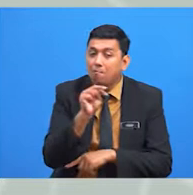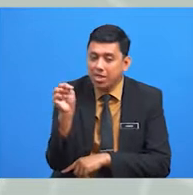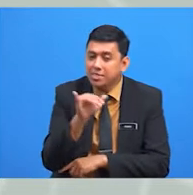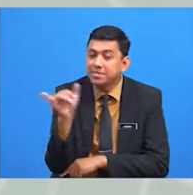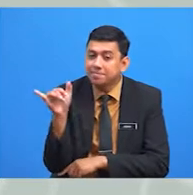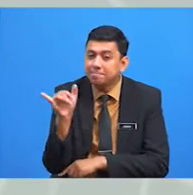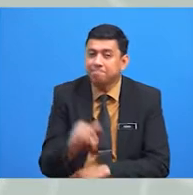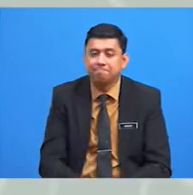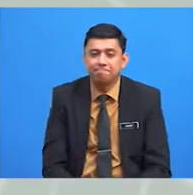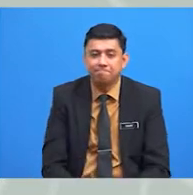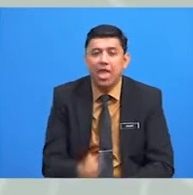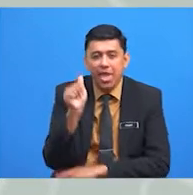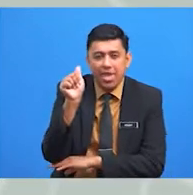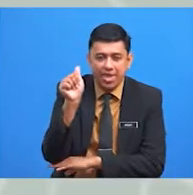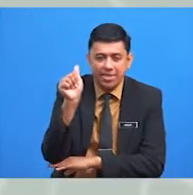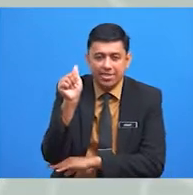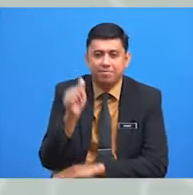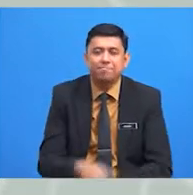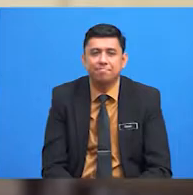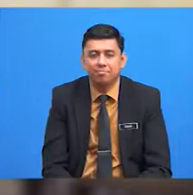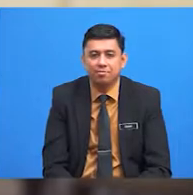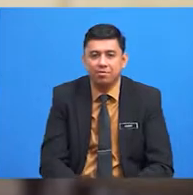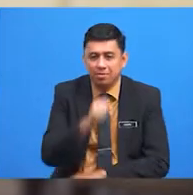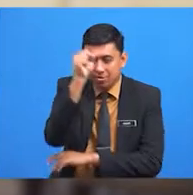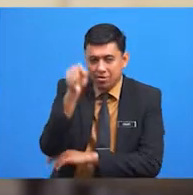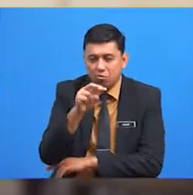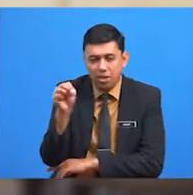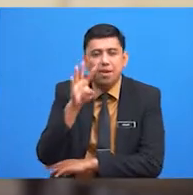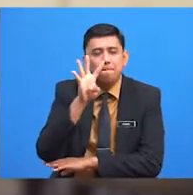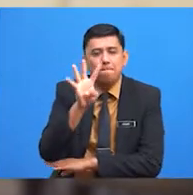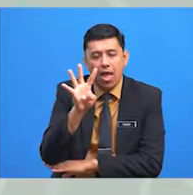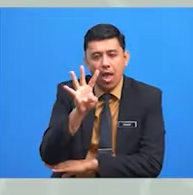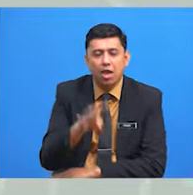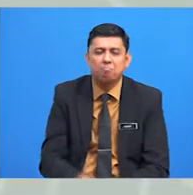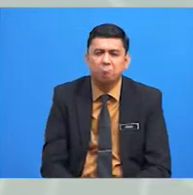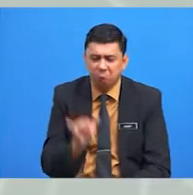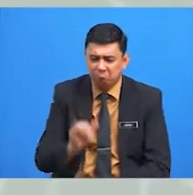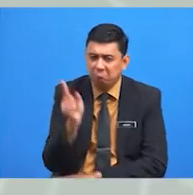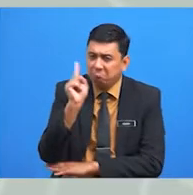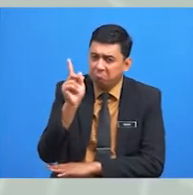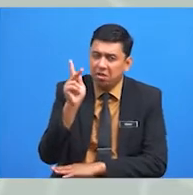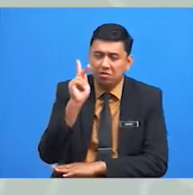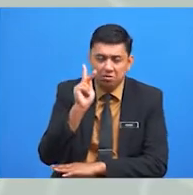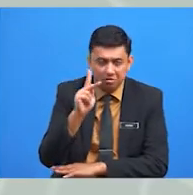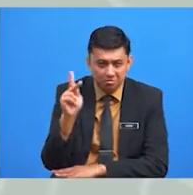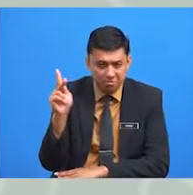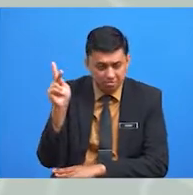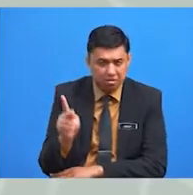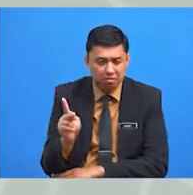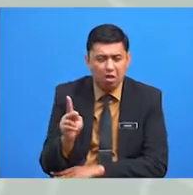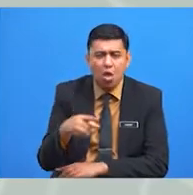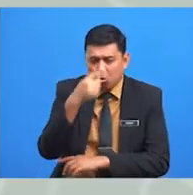Jawapannya A. Soalan keempat. Yang manakah tokoh yang tiada